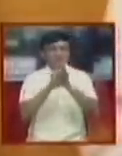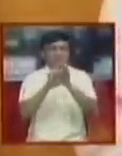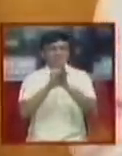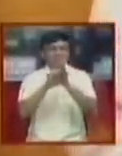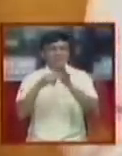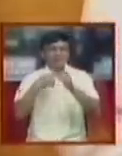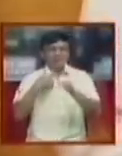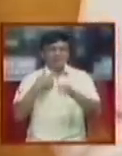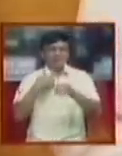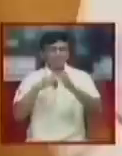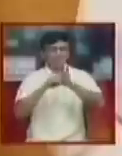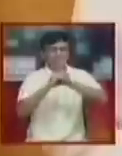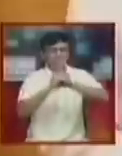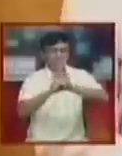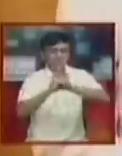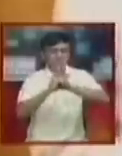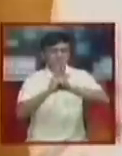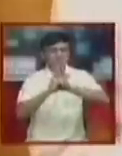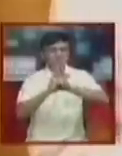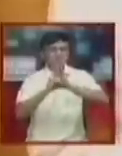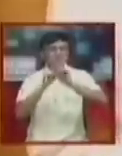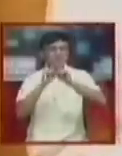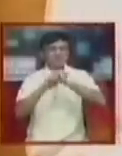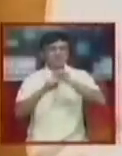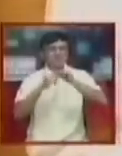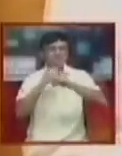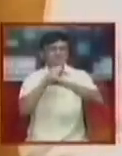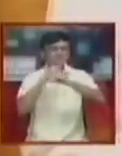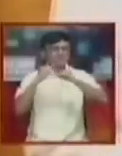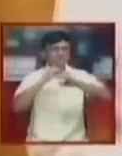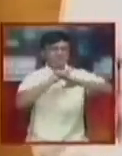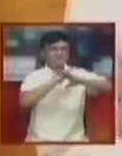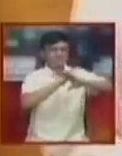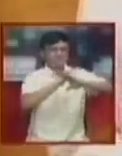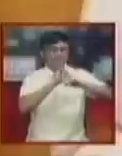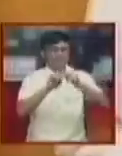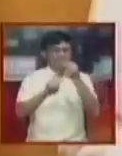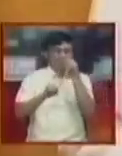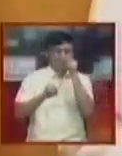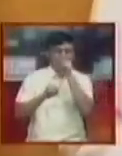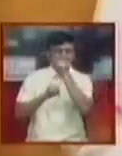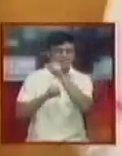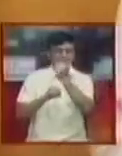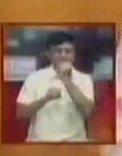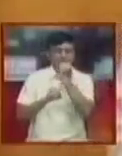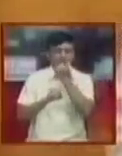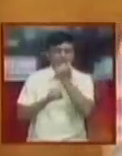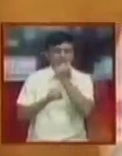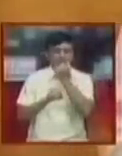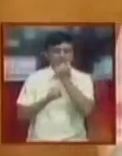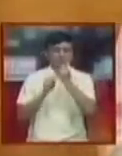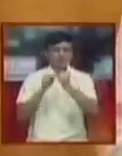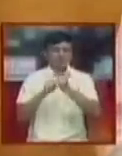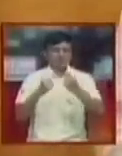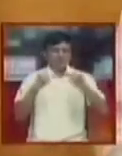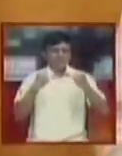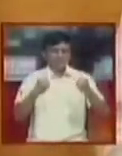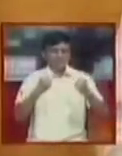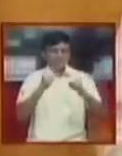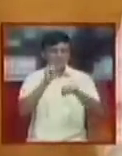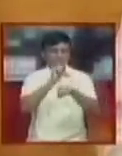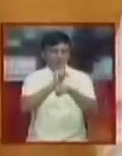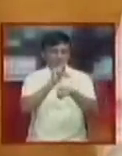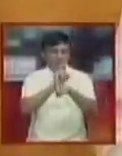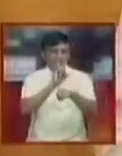abusadong mapangapi, siya ang lalabanan ko. Kung may makita akong mali sa sistema, tungkulin kong itama